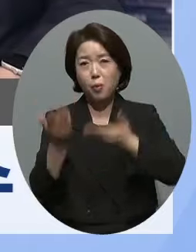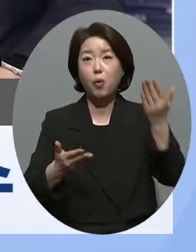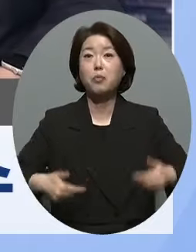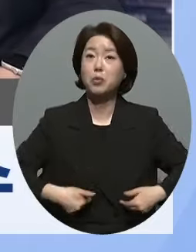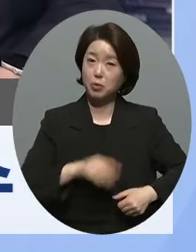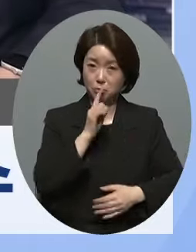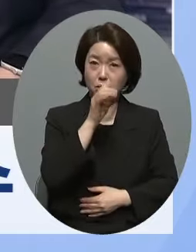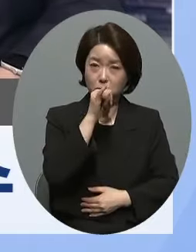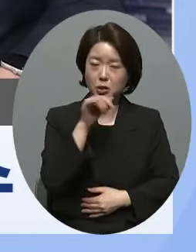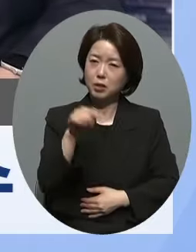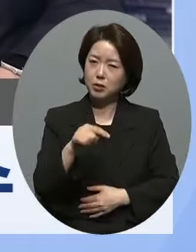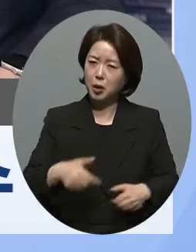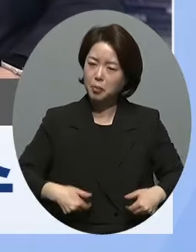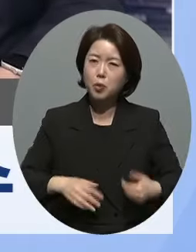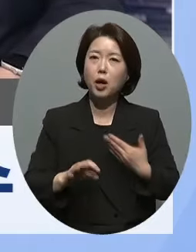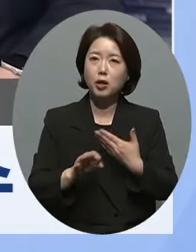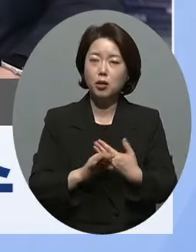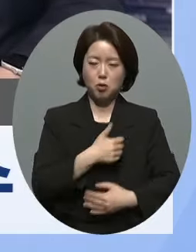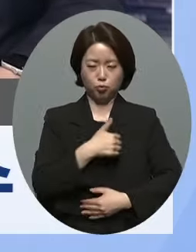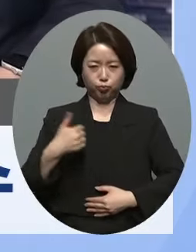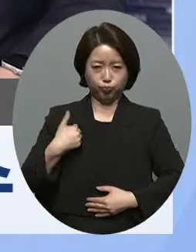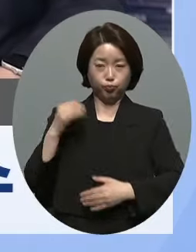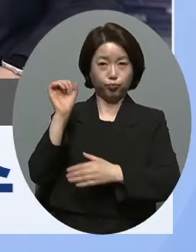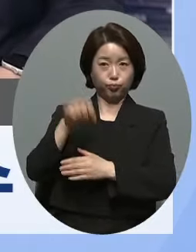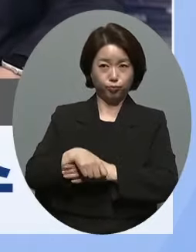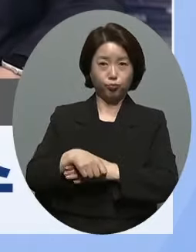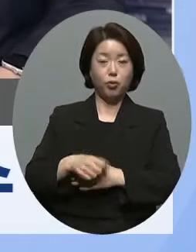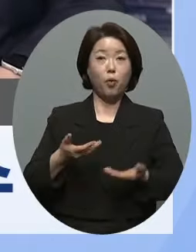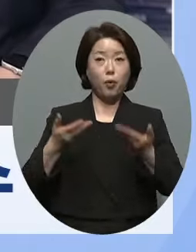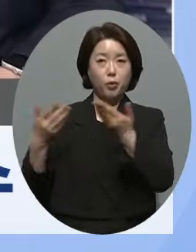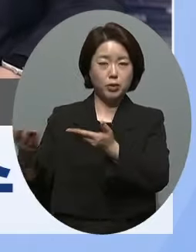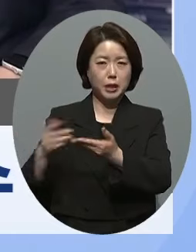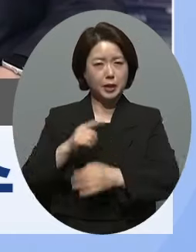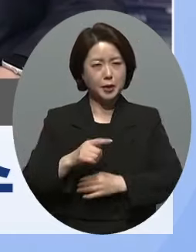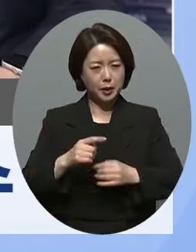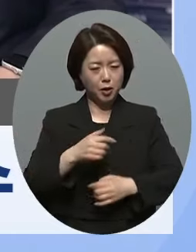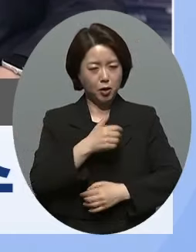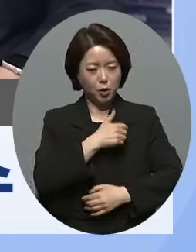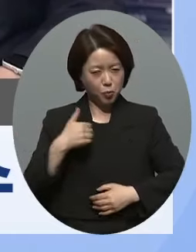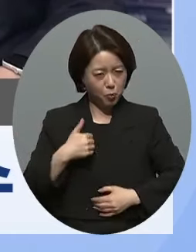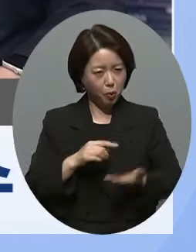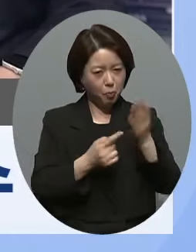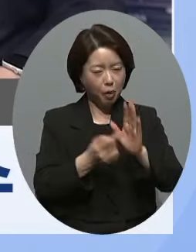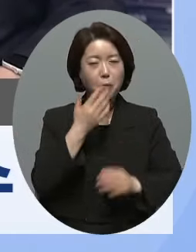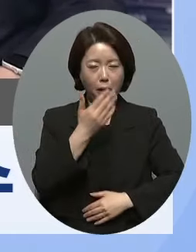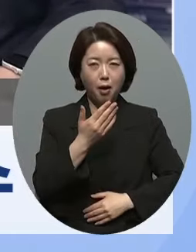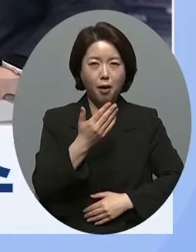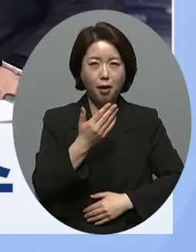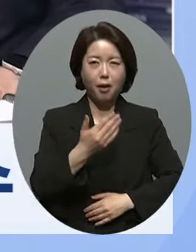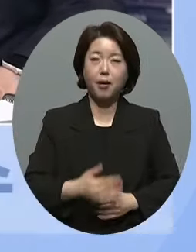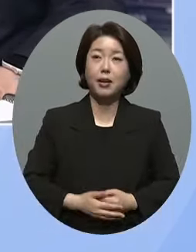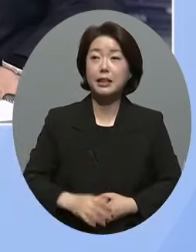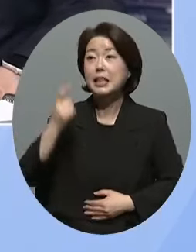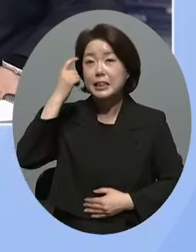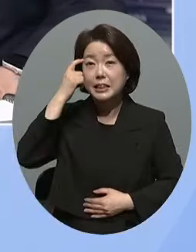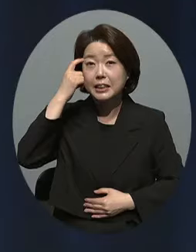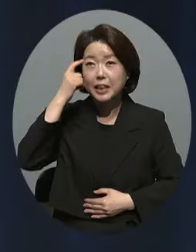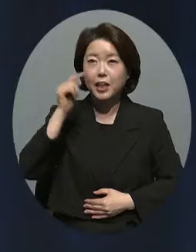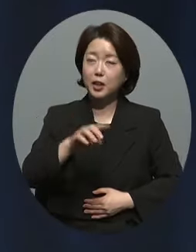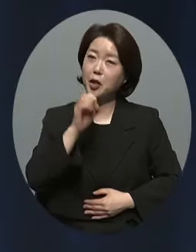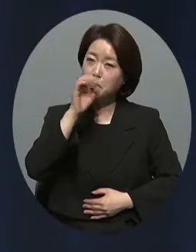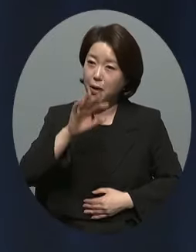만약에 이러한 것들도 필요하다면 기꺼이 응하겠다고 좀 전향적으로 나가실 수도 있겠다 이렇게 예상을 해 봅니다 아 그니까 그게 예상인 아니면 그렇게 말을